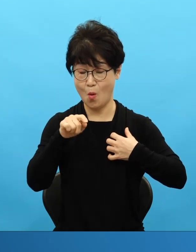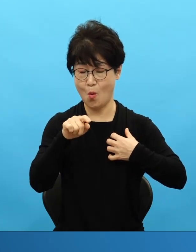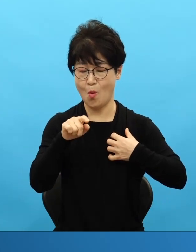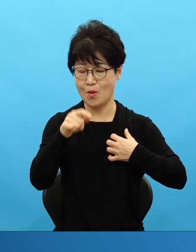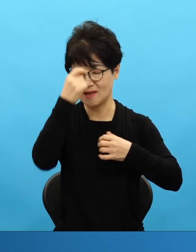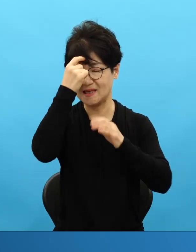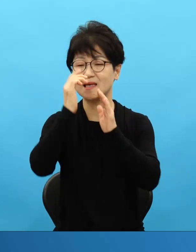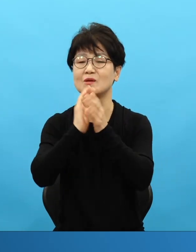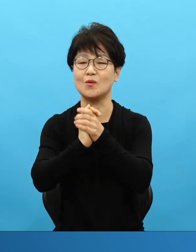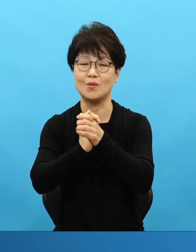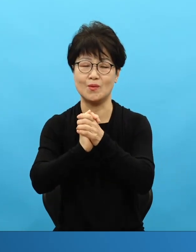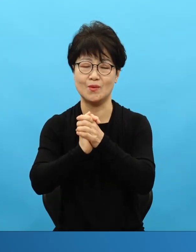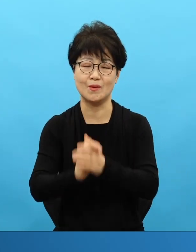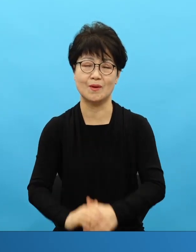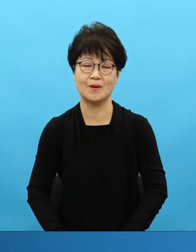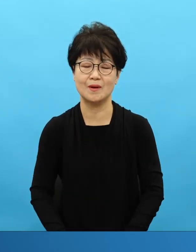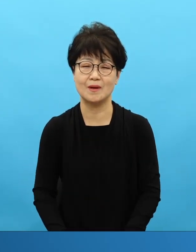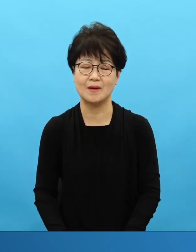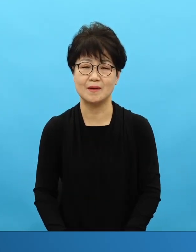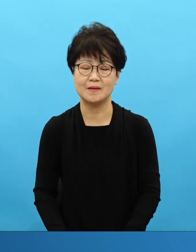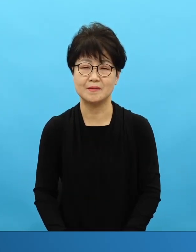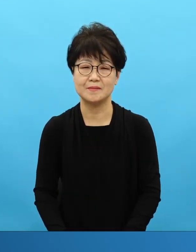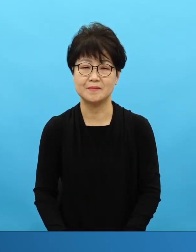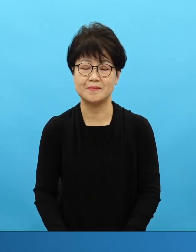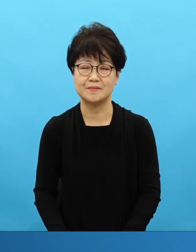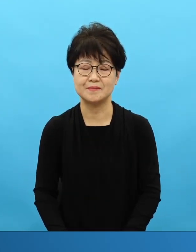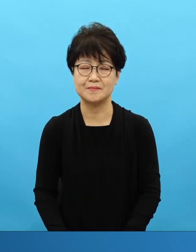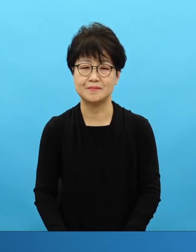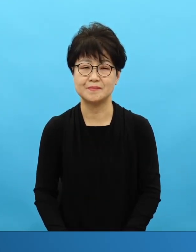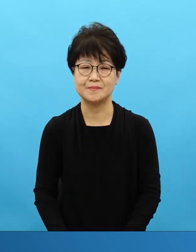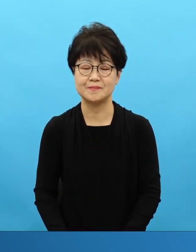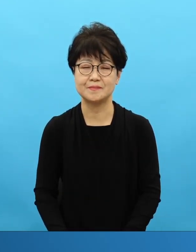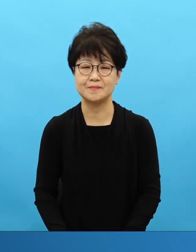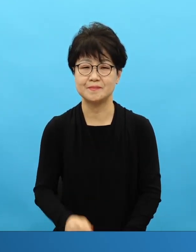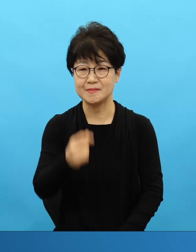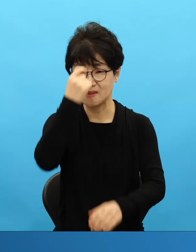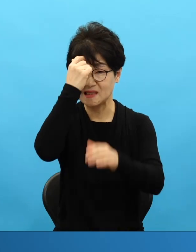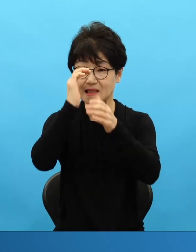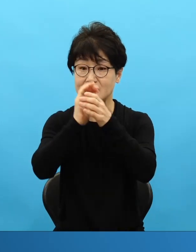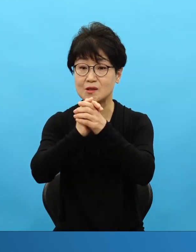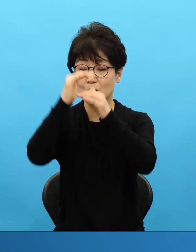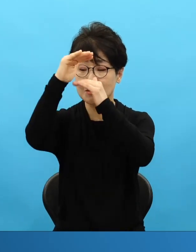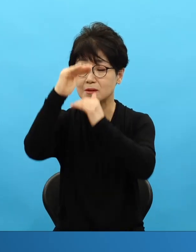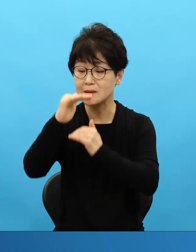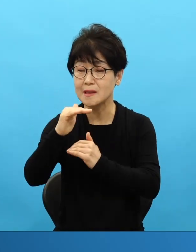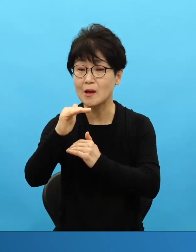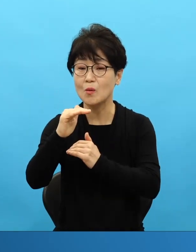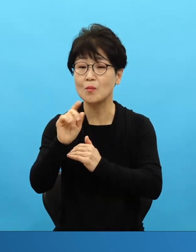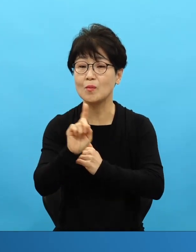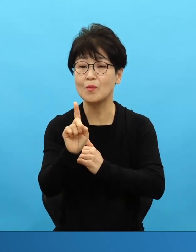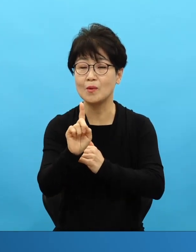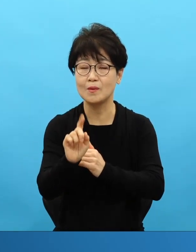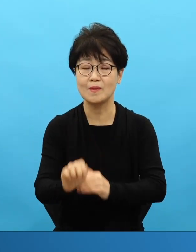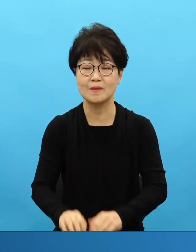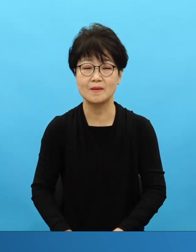prayer. 그러면 기도의 내용이 뭡니까? 이 기도를 하는데. Then what is the content of